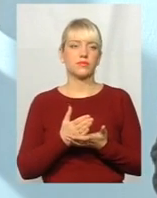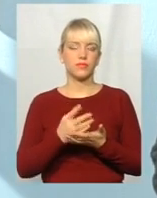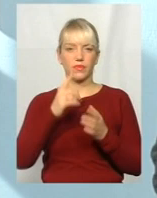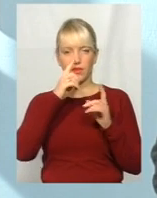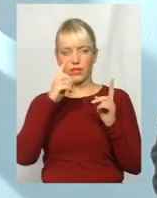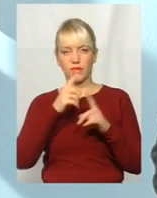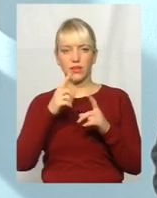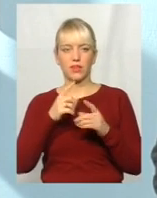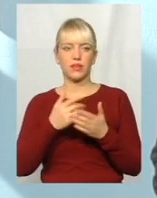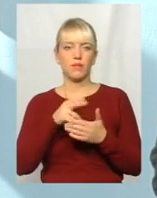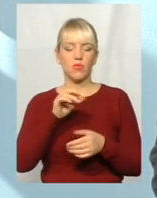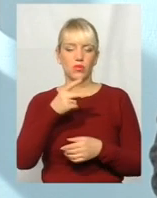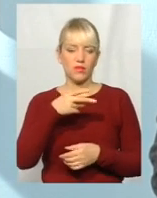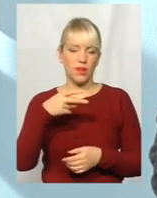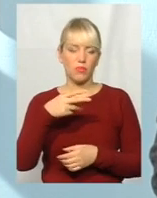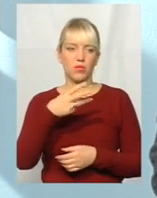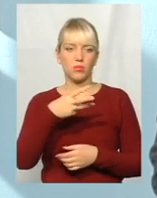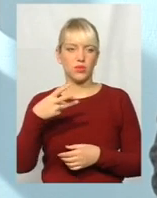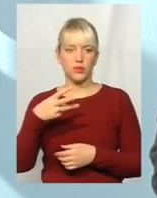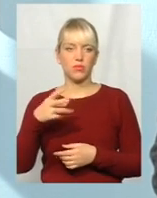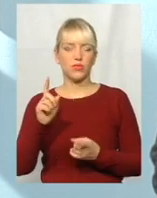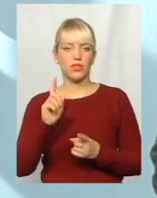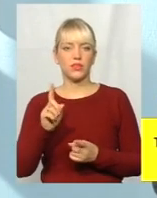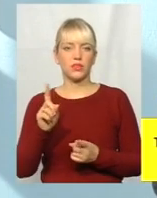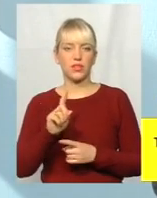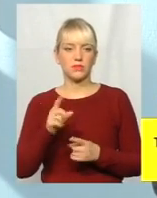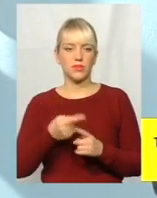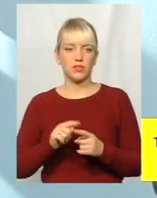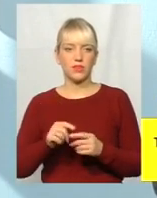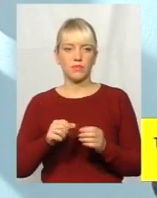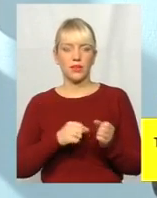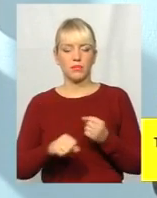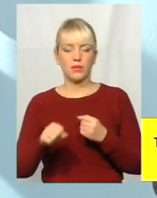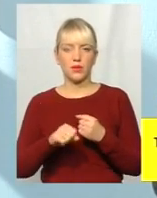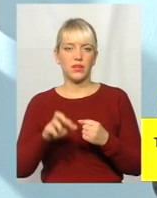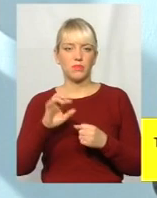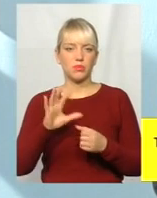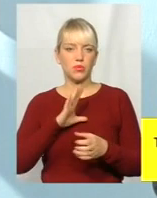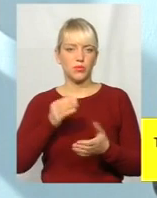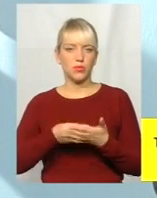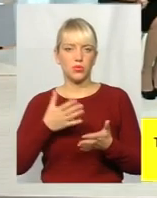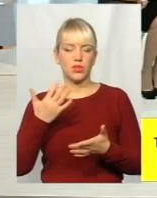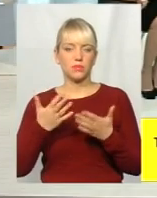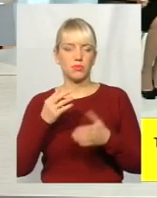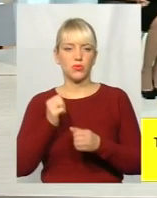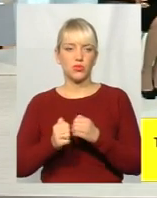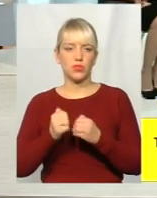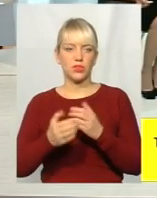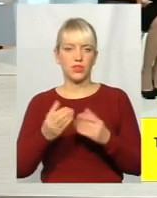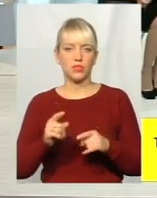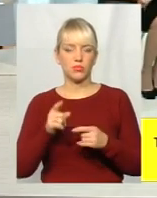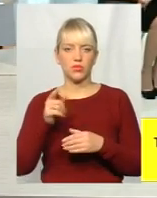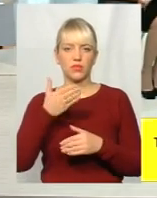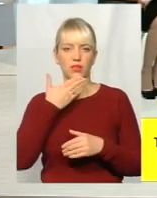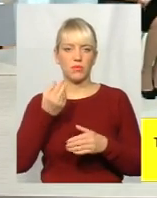невеликі будинки, по 2-3 поверхи, які те прибирання було би задорого, якби воно здійснювало щодня. Тому що вони не